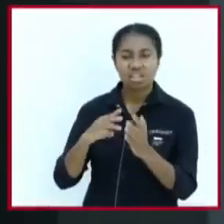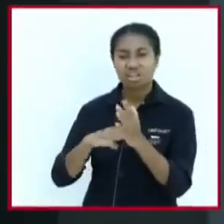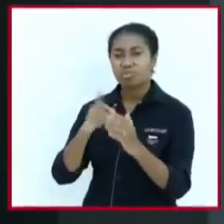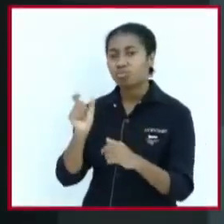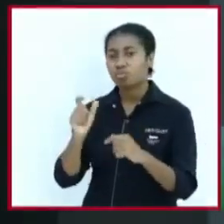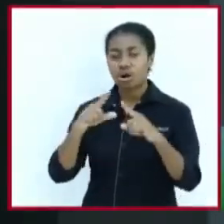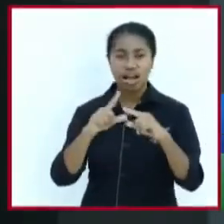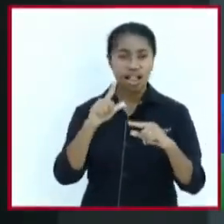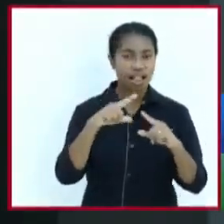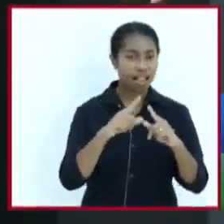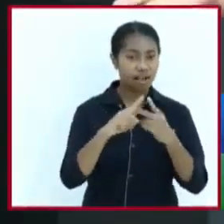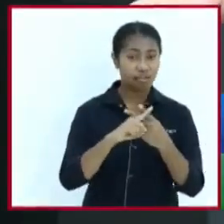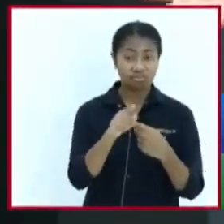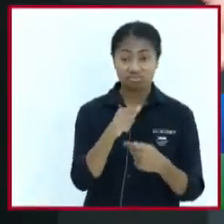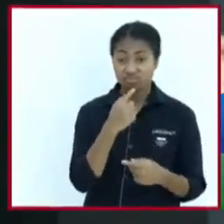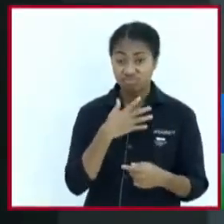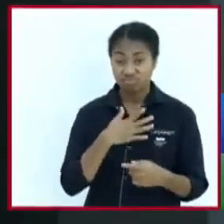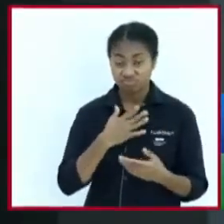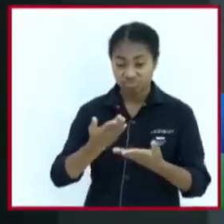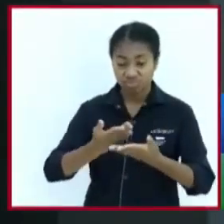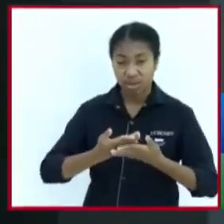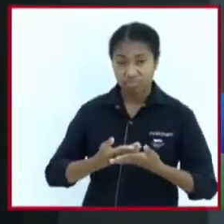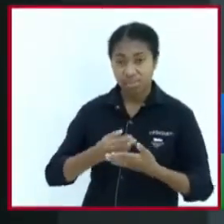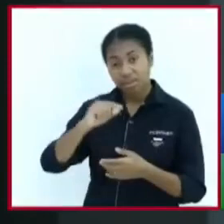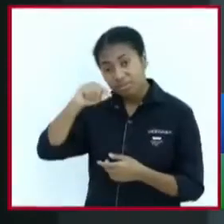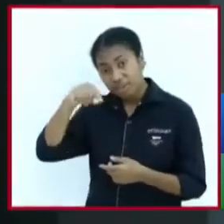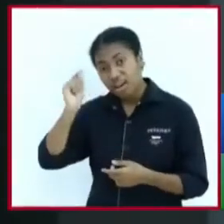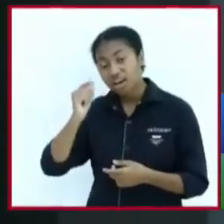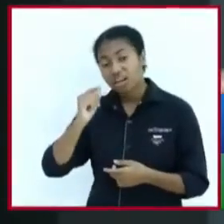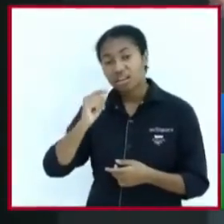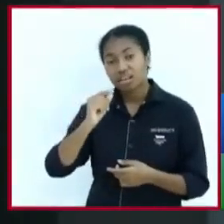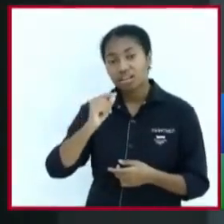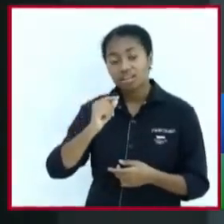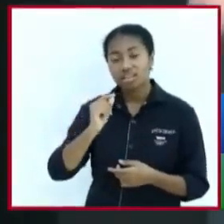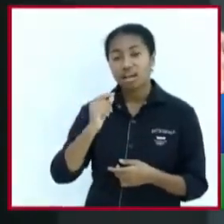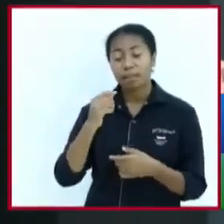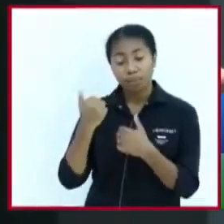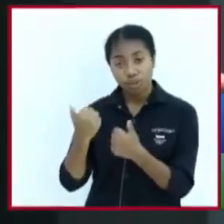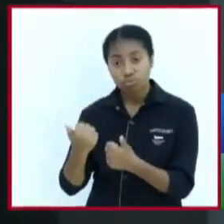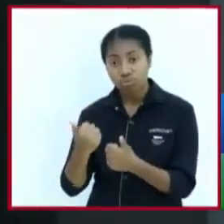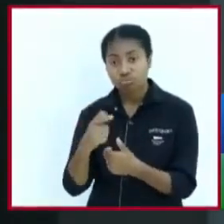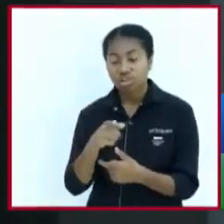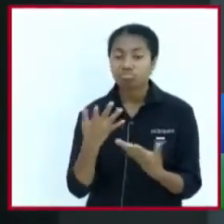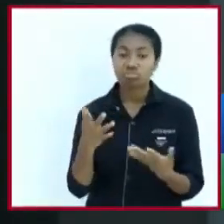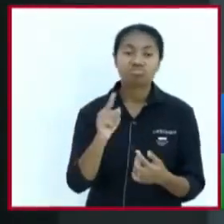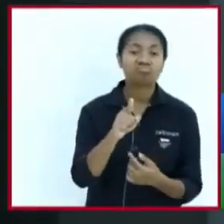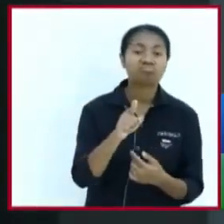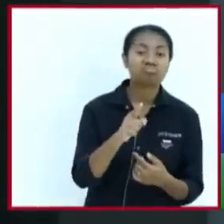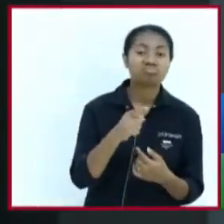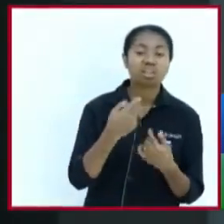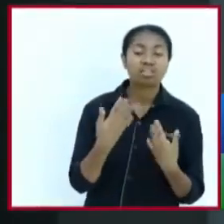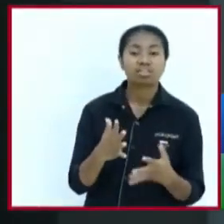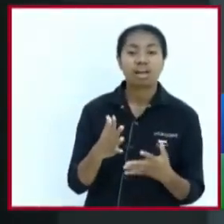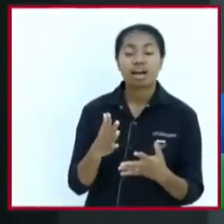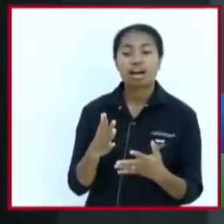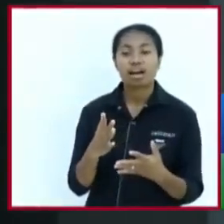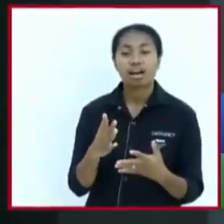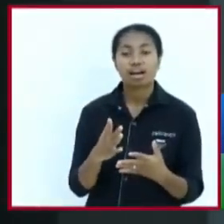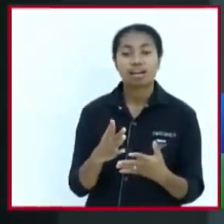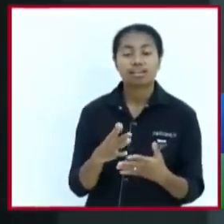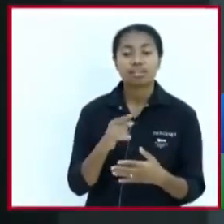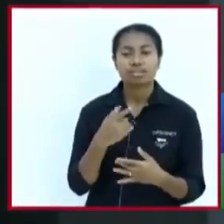mereka dapat Hidayah dapat kebenaran yang sesungguhnya tapi justru mereka sedang jatuh mereka